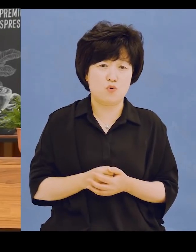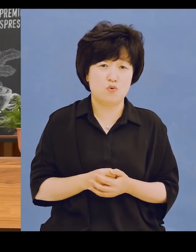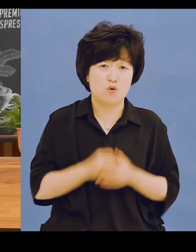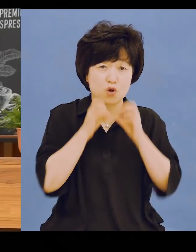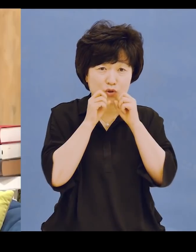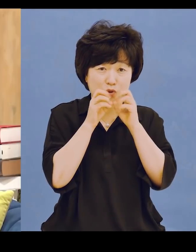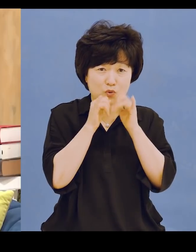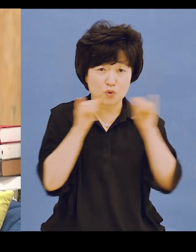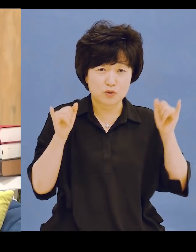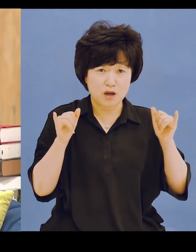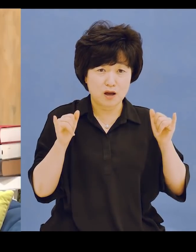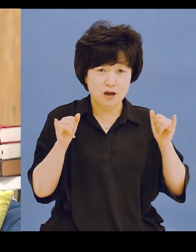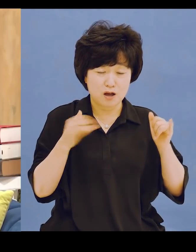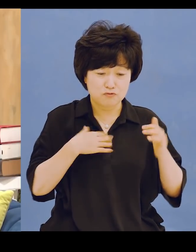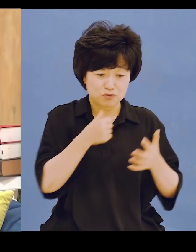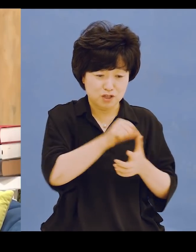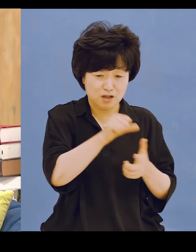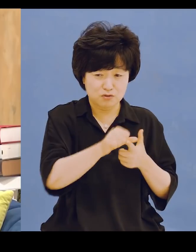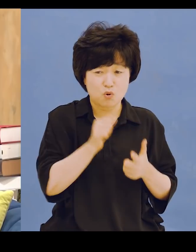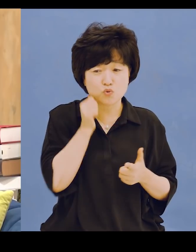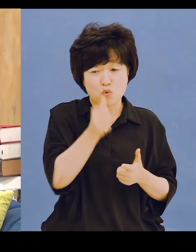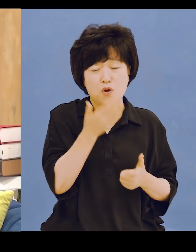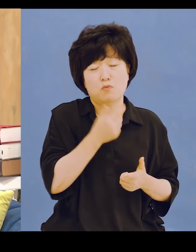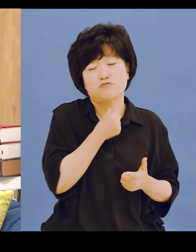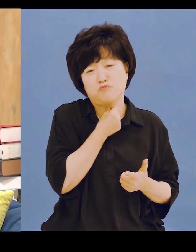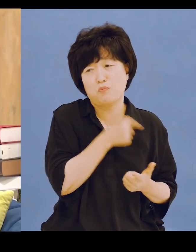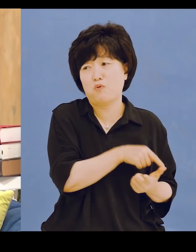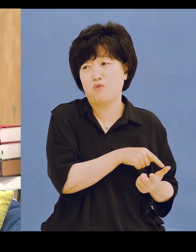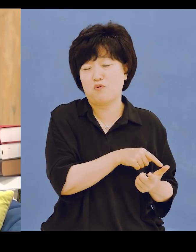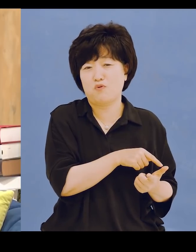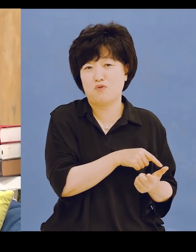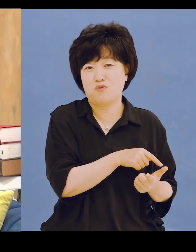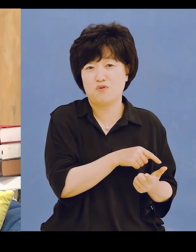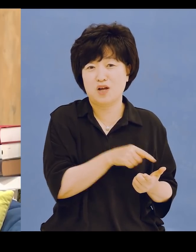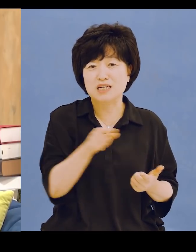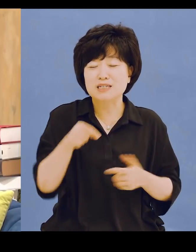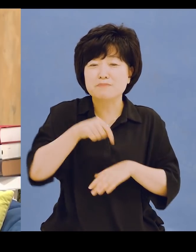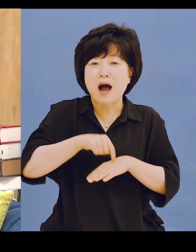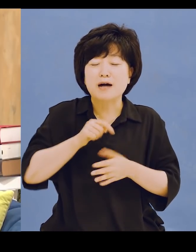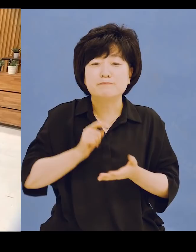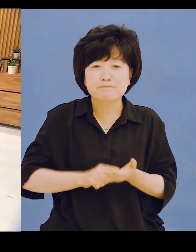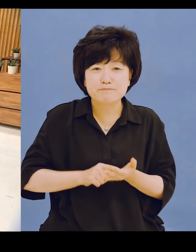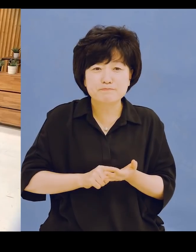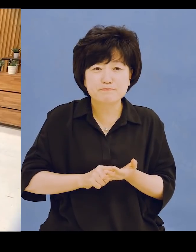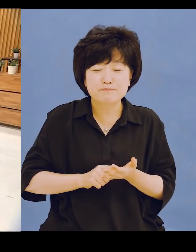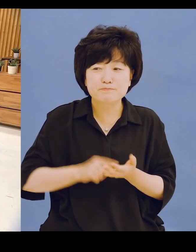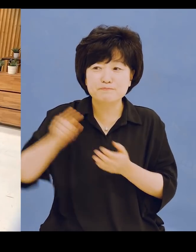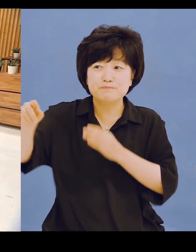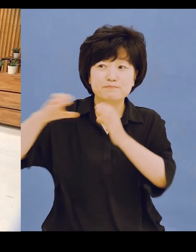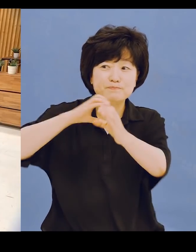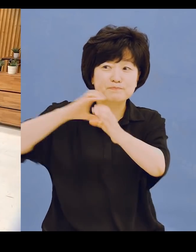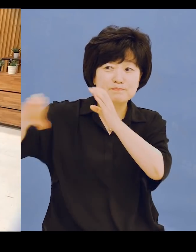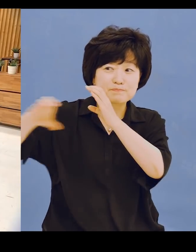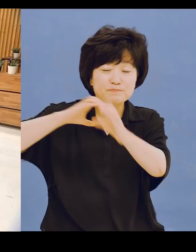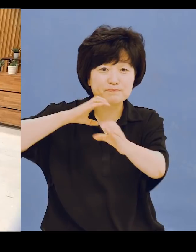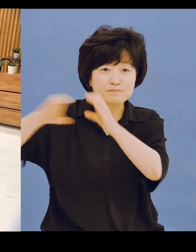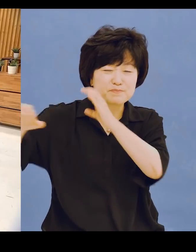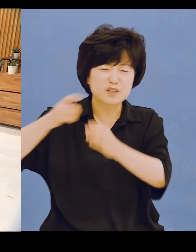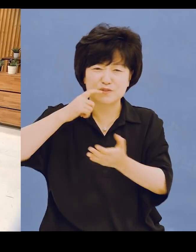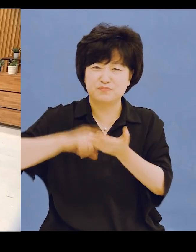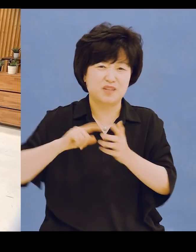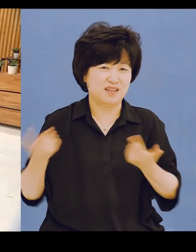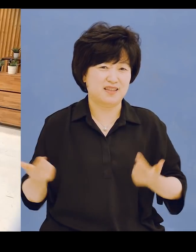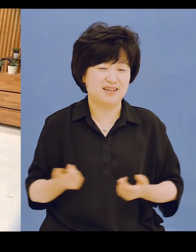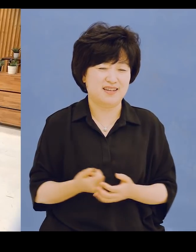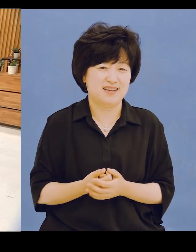왜냐하면 선교사 입도 초콜릿, 우리 애들 초콜릿 먹고 싶어 한다고. 그러니까 그 심정이 커뮤니케이션 되기가 쉽지가